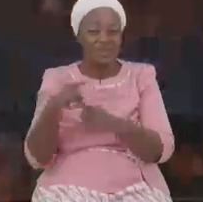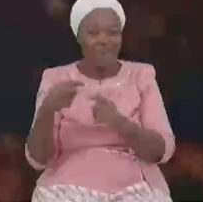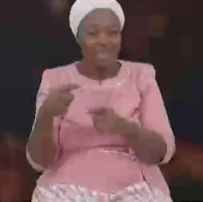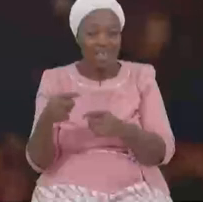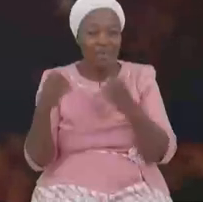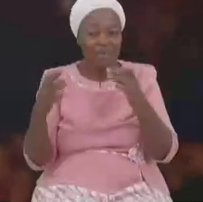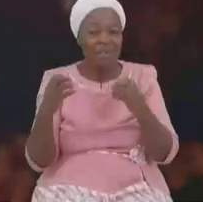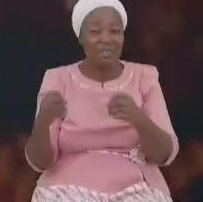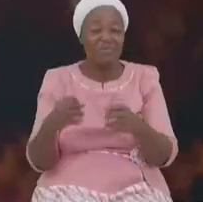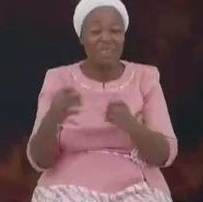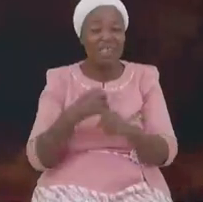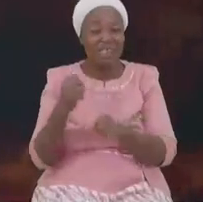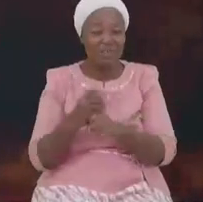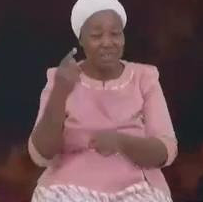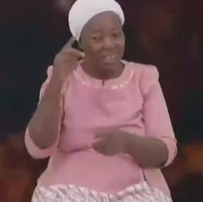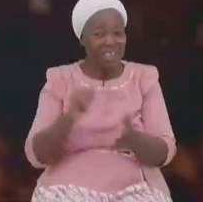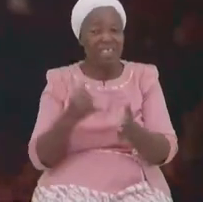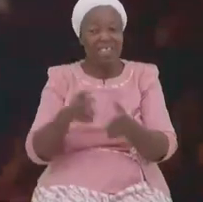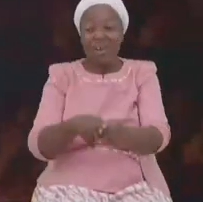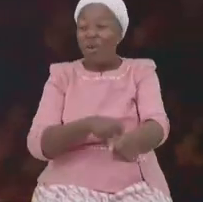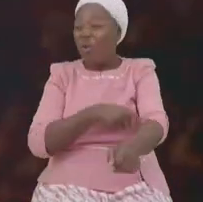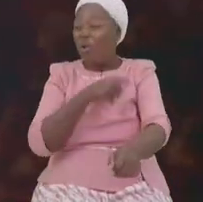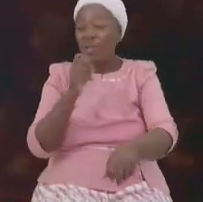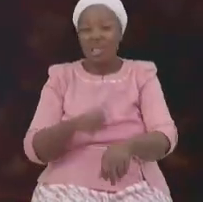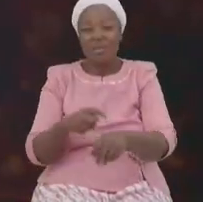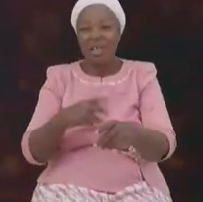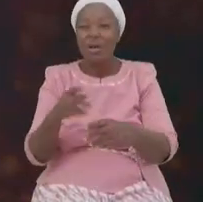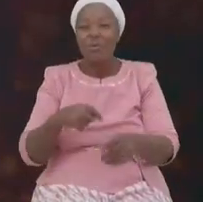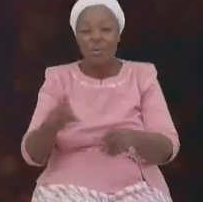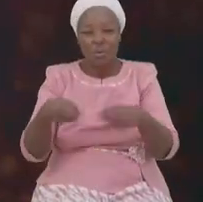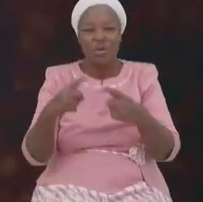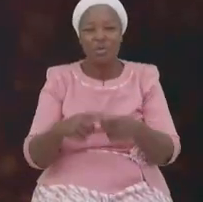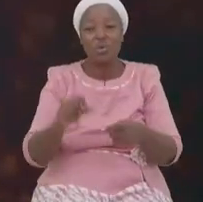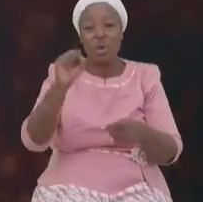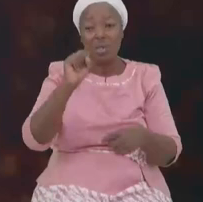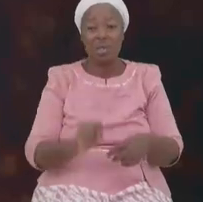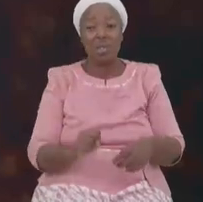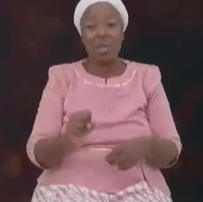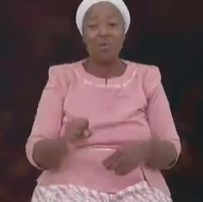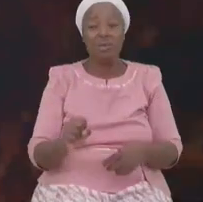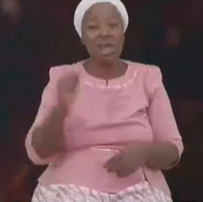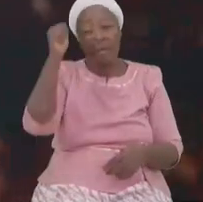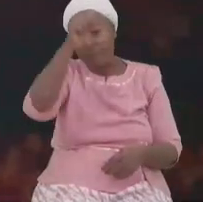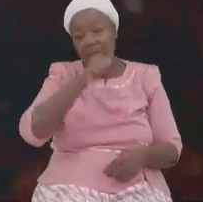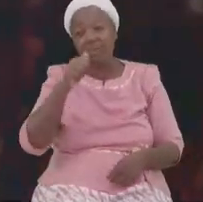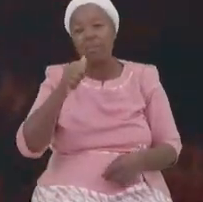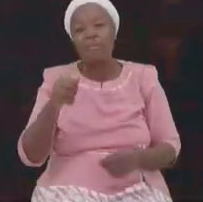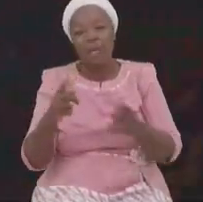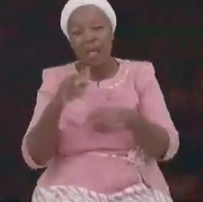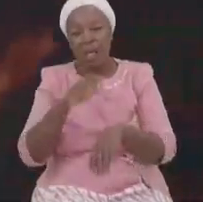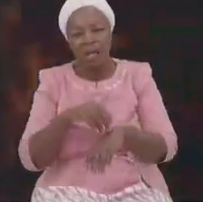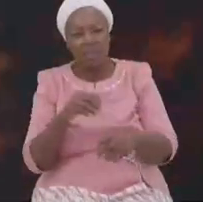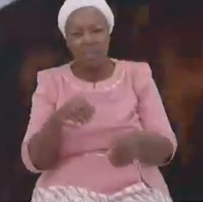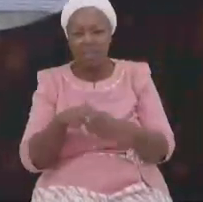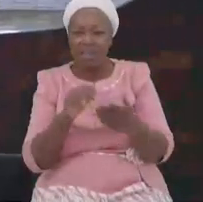très très longtemps. Hein, nous étions allés en Afrique du Sud. Et cette nuit-là, Ce n'est pas moi qui